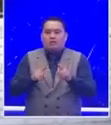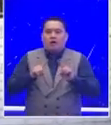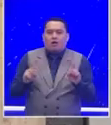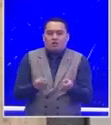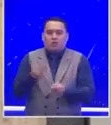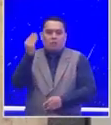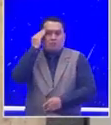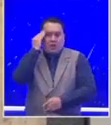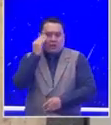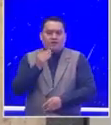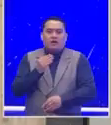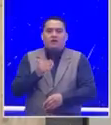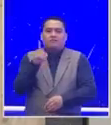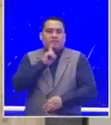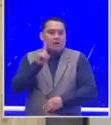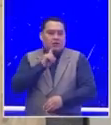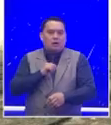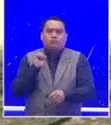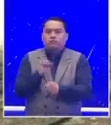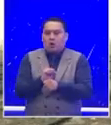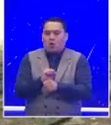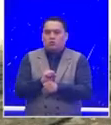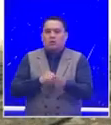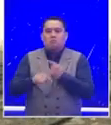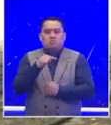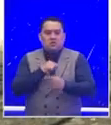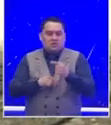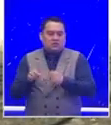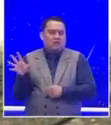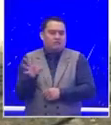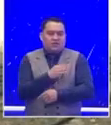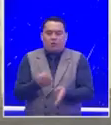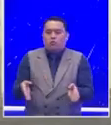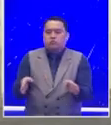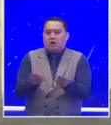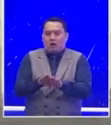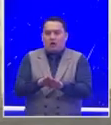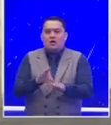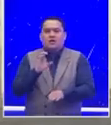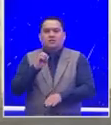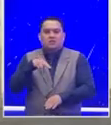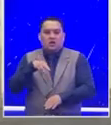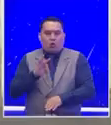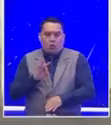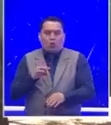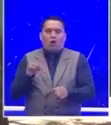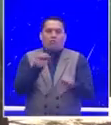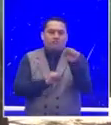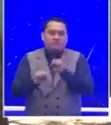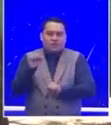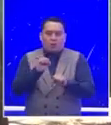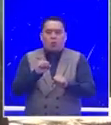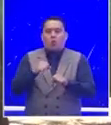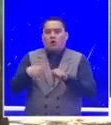ограничительных мер. Отныне временно приостановлена работа объектов малого и среднего бизнеса, в том числе СТО, автомоек, салонов